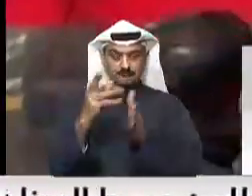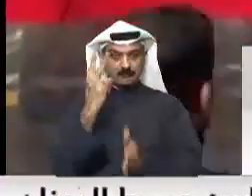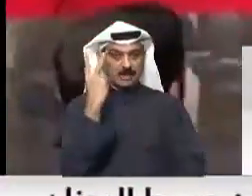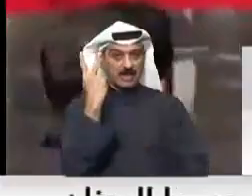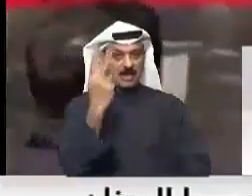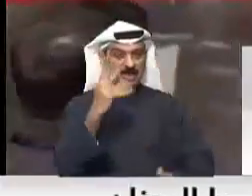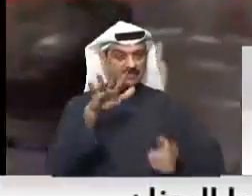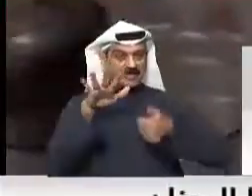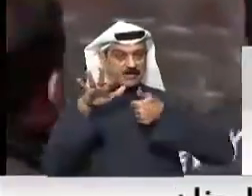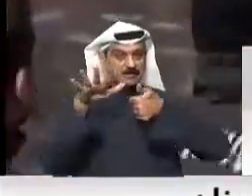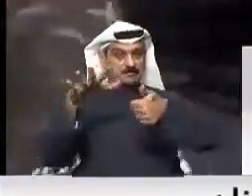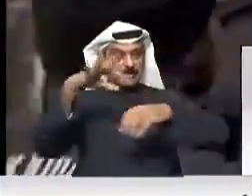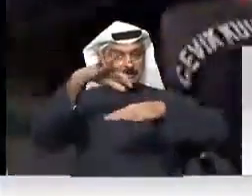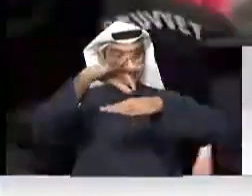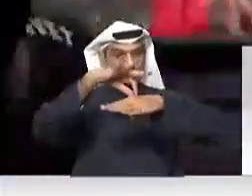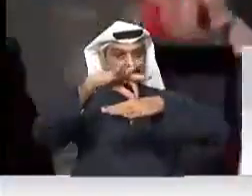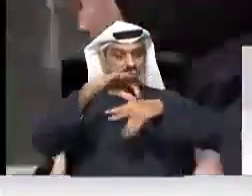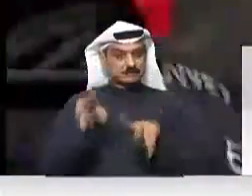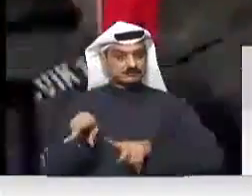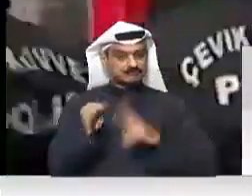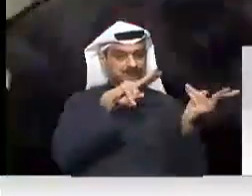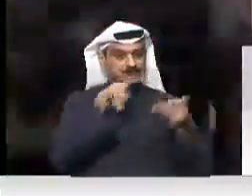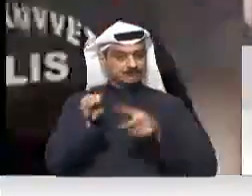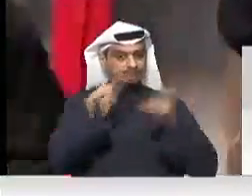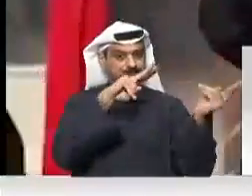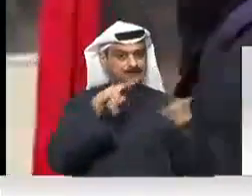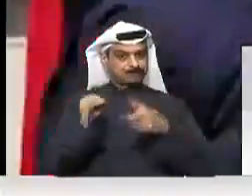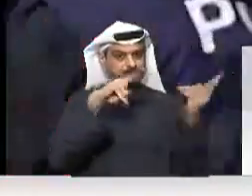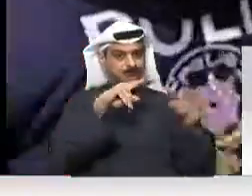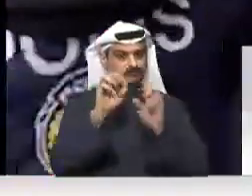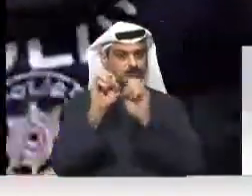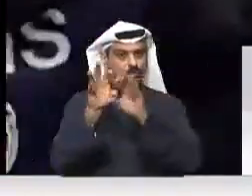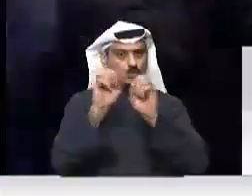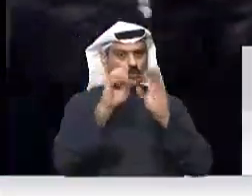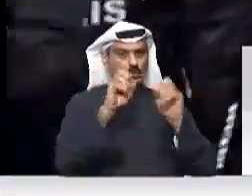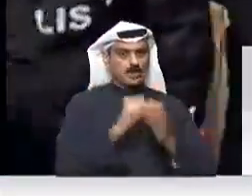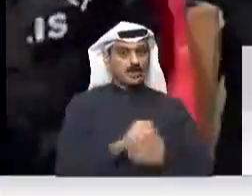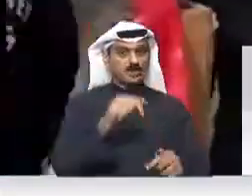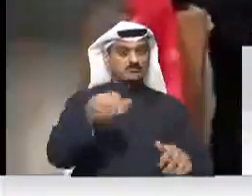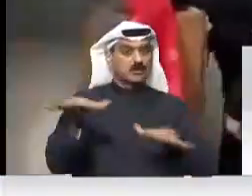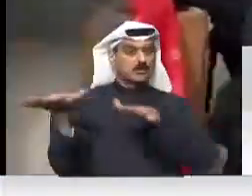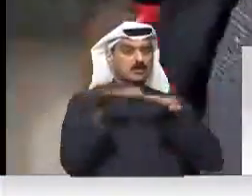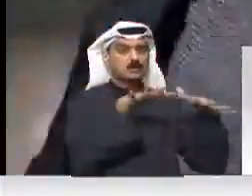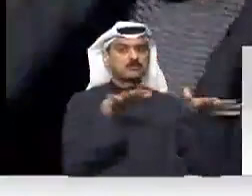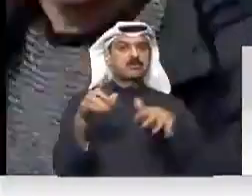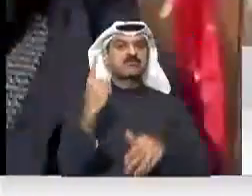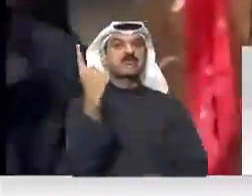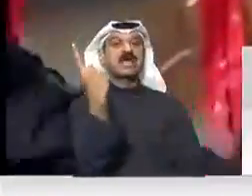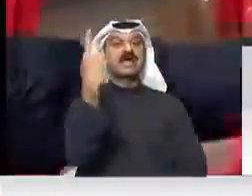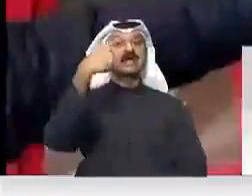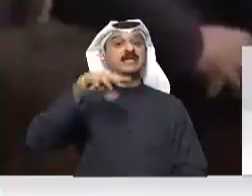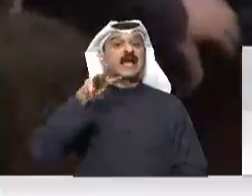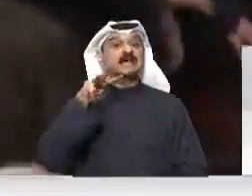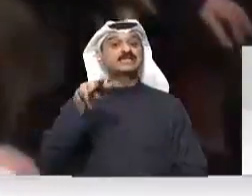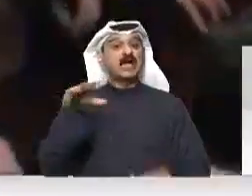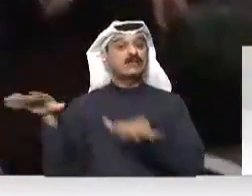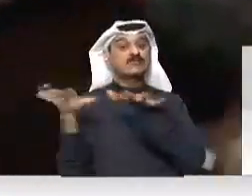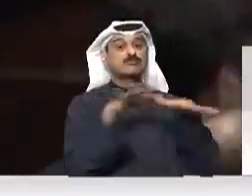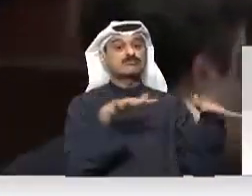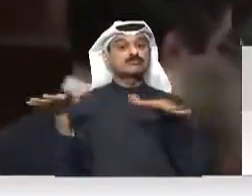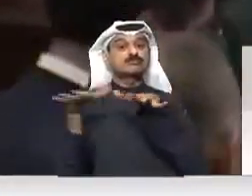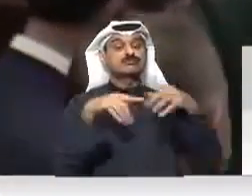نزح من المناطق المتضرره التي شهدت اكثر من 11 الف هزه ارتداديه منذ زلزال